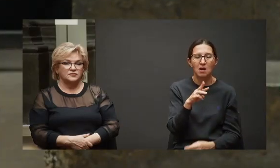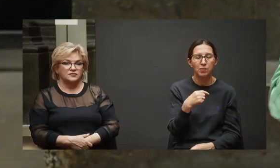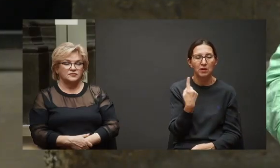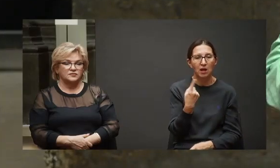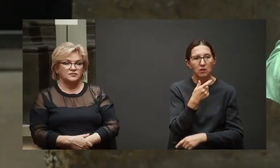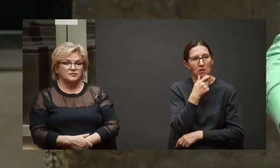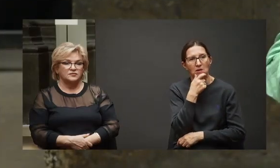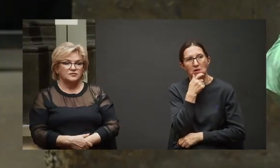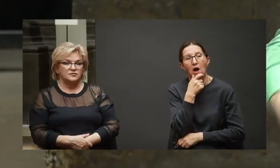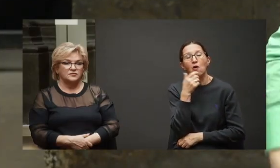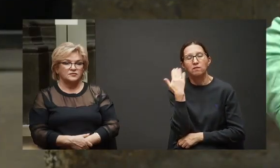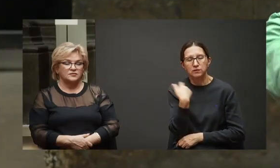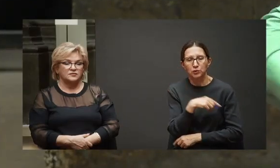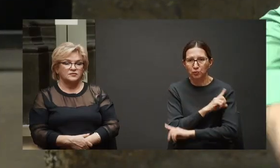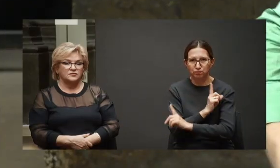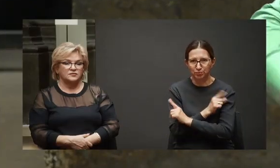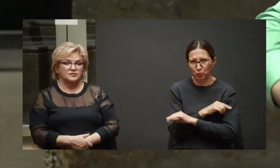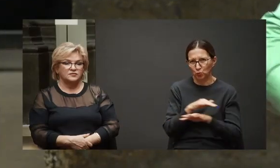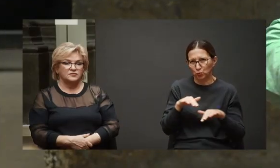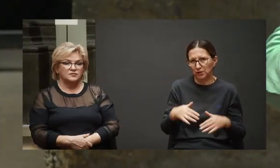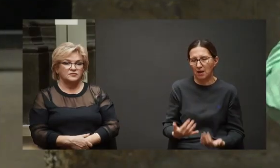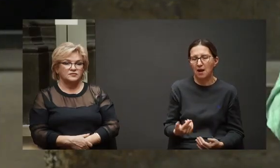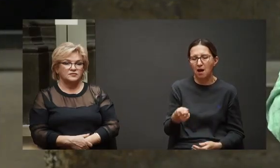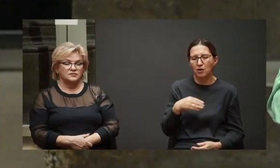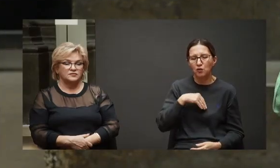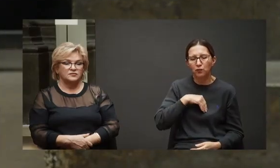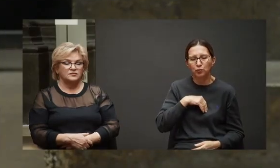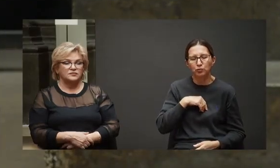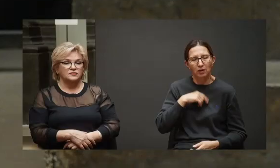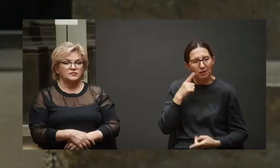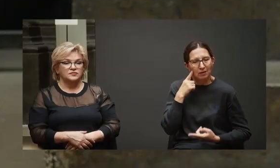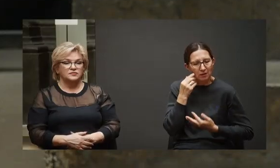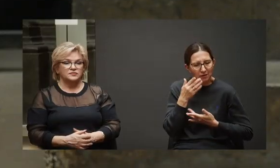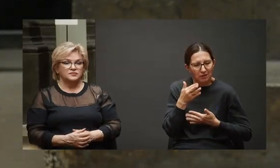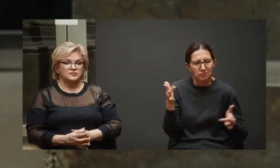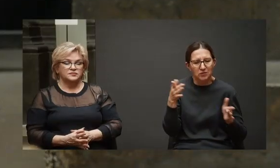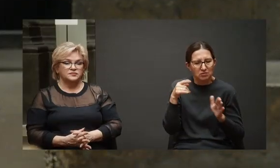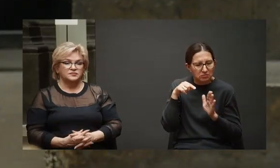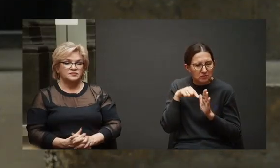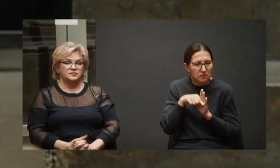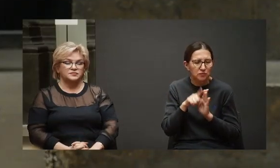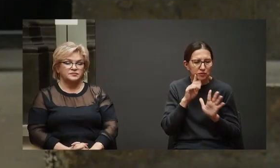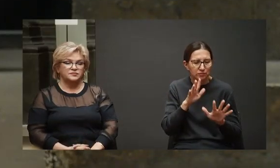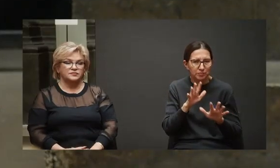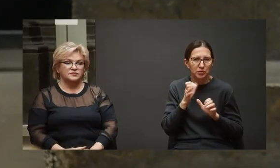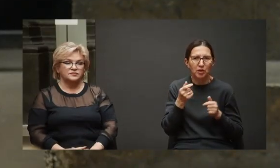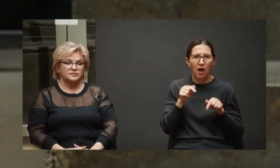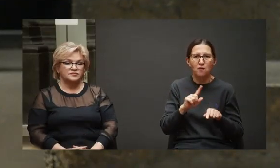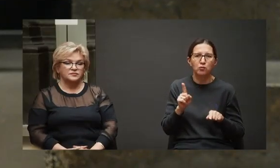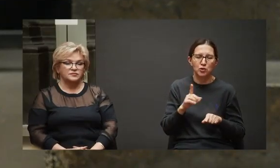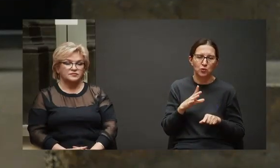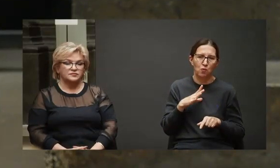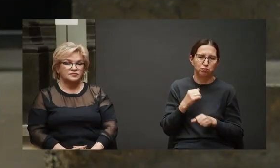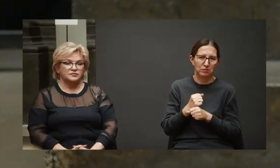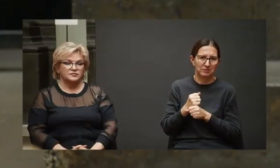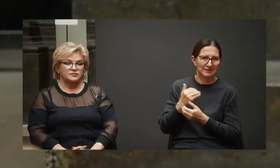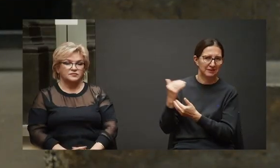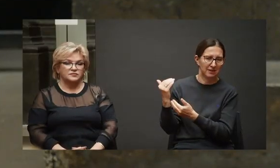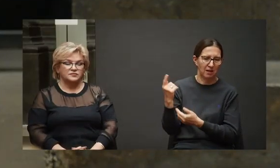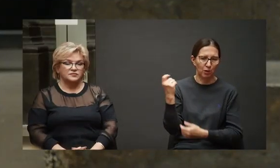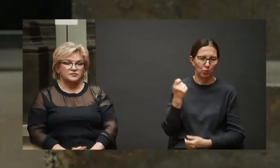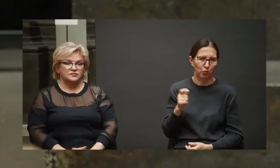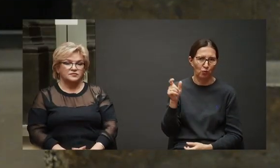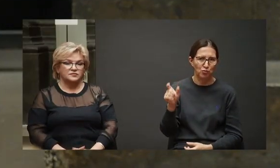что они проделывали вот эту вот внутреннюю работу по наполнению, расширению того, что сделал